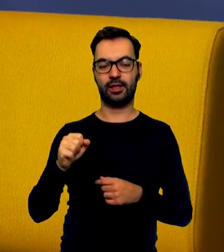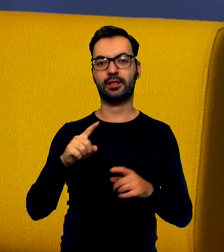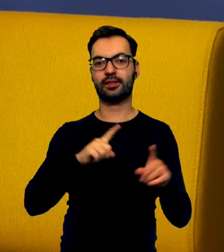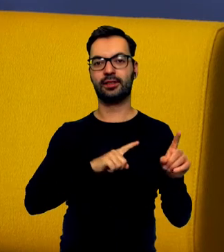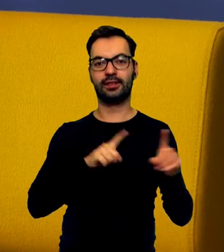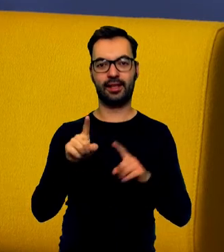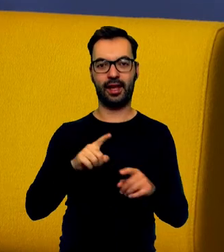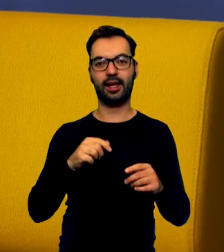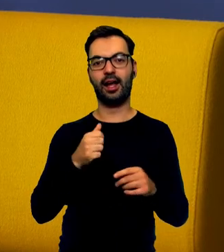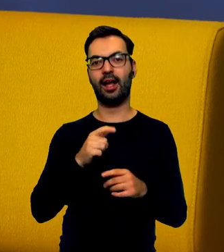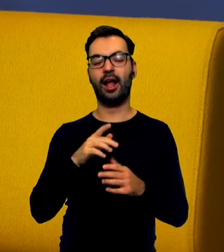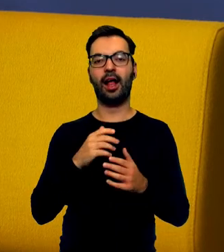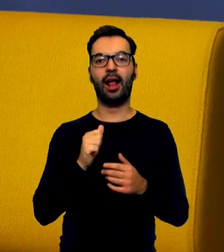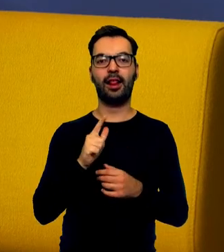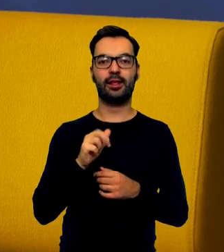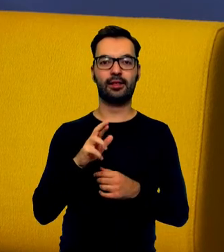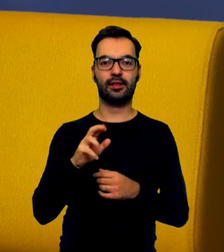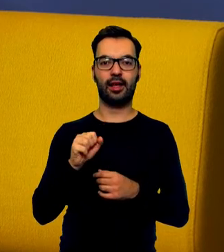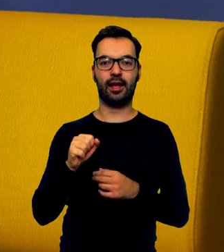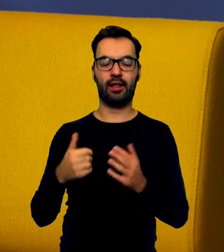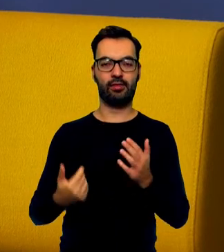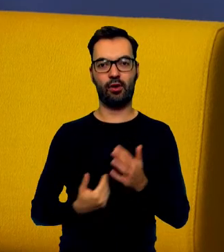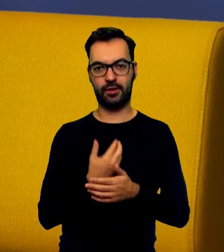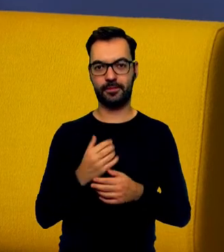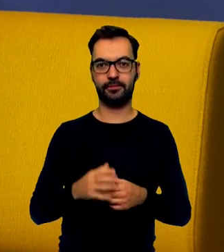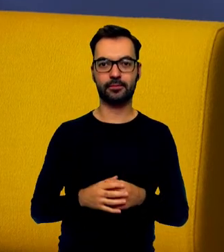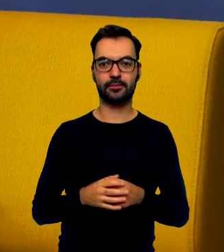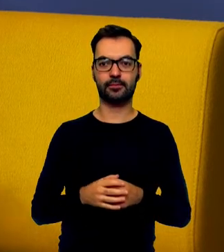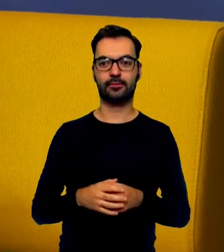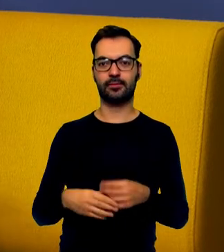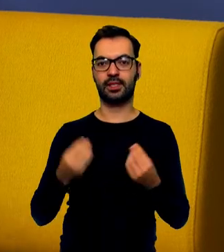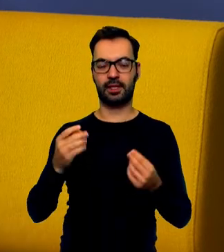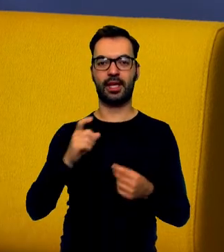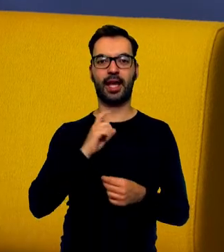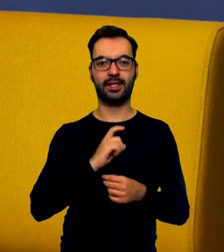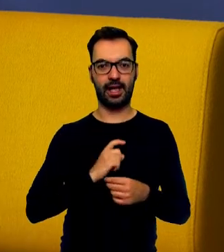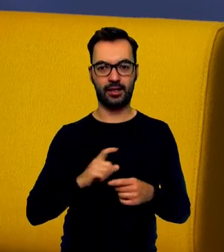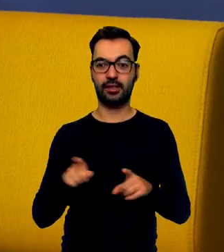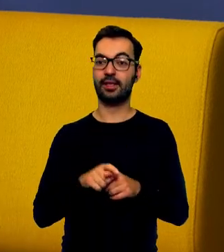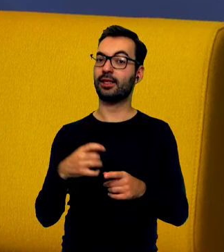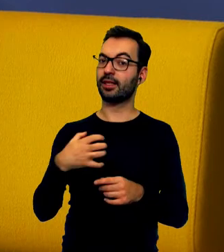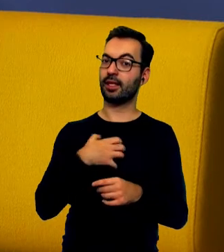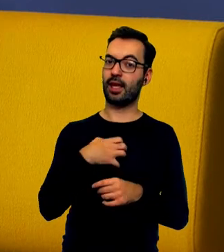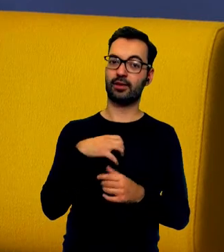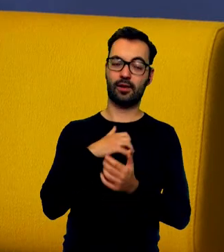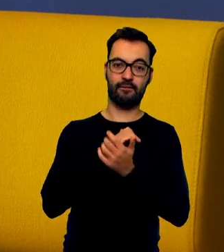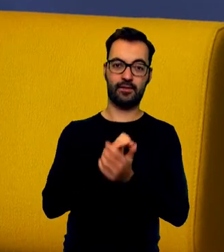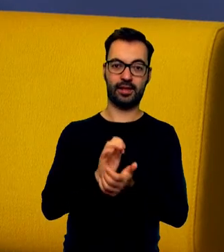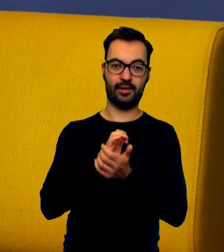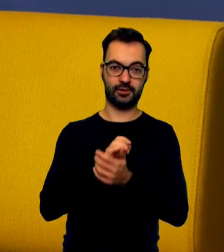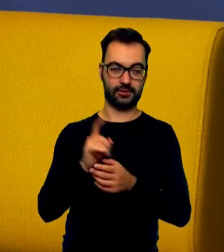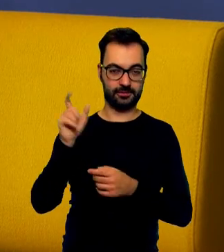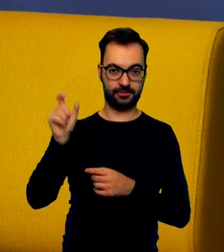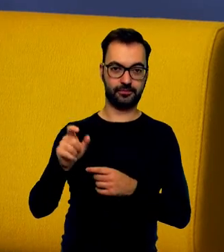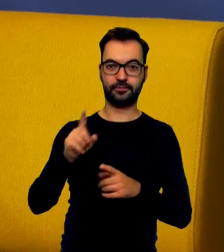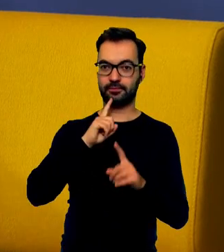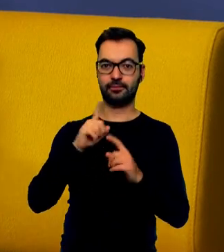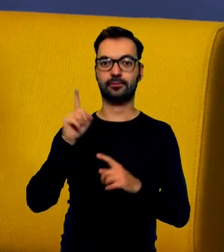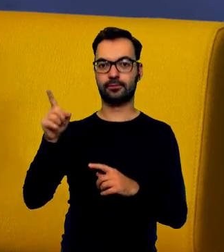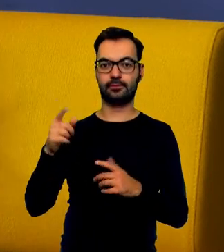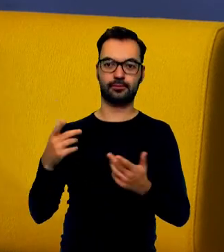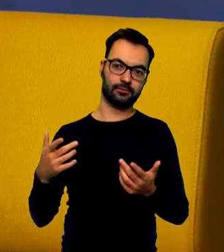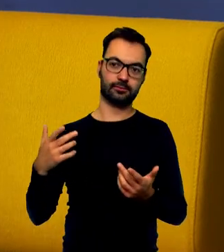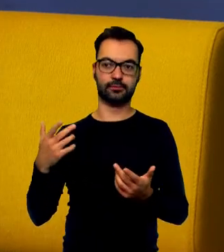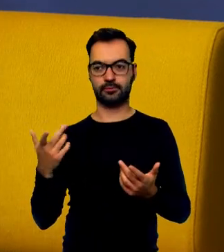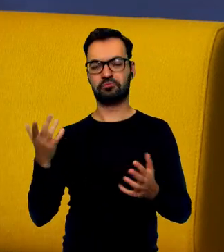Literanowa. Wspaniałą redaktorką i też dyrektorką wydawniczą tegoż wydawnictwa. No i ona też